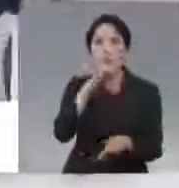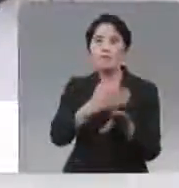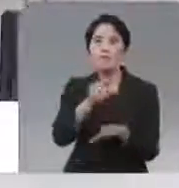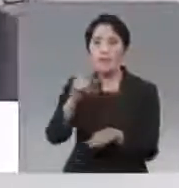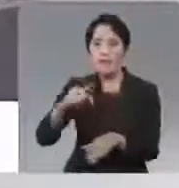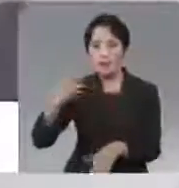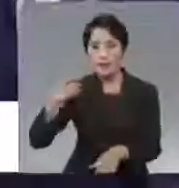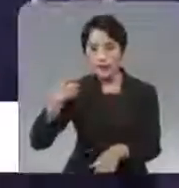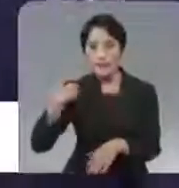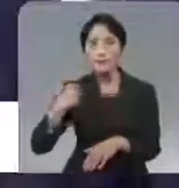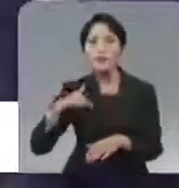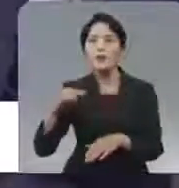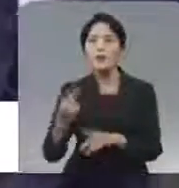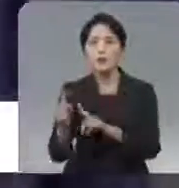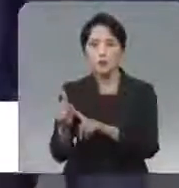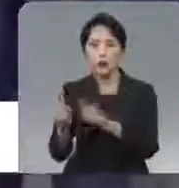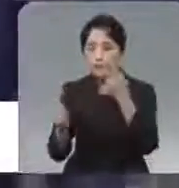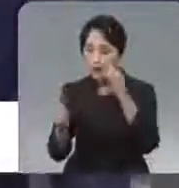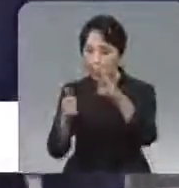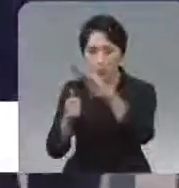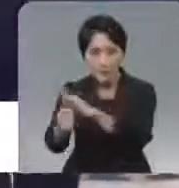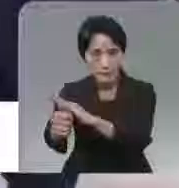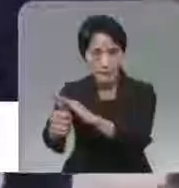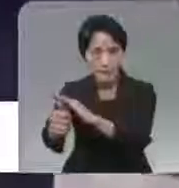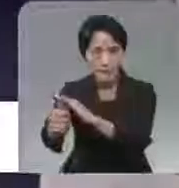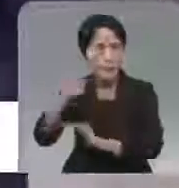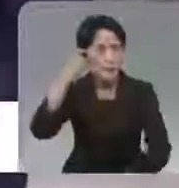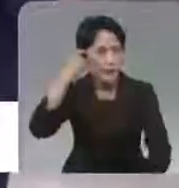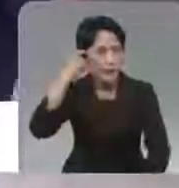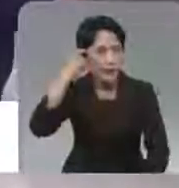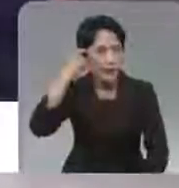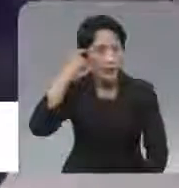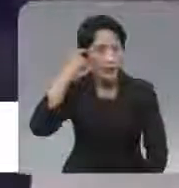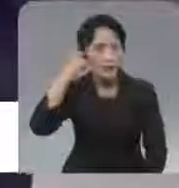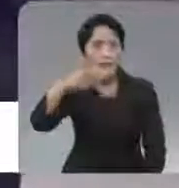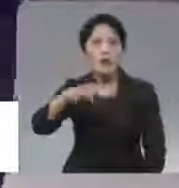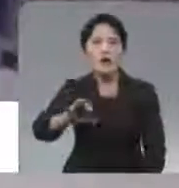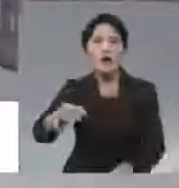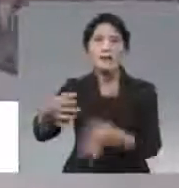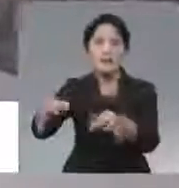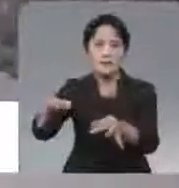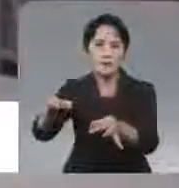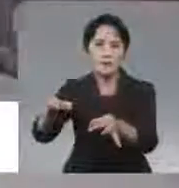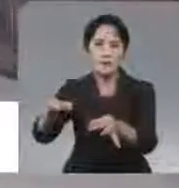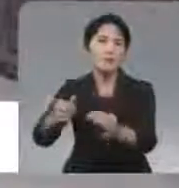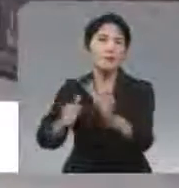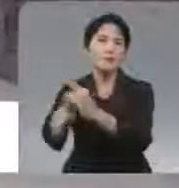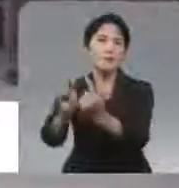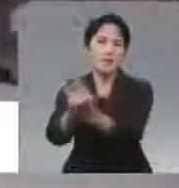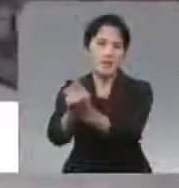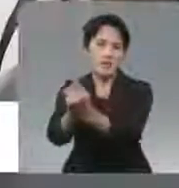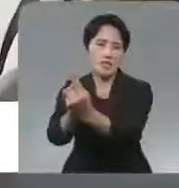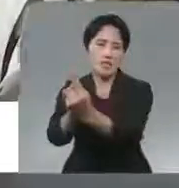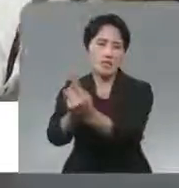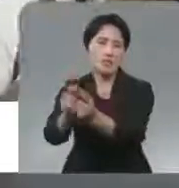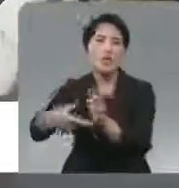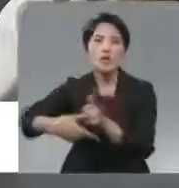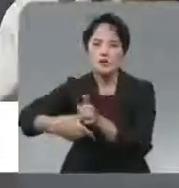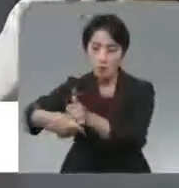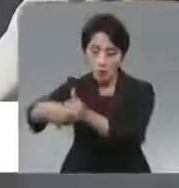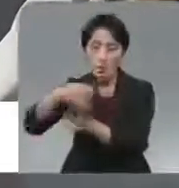稼働させた兆候も捉えられたと話しています放射科学研究所の稼働期間の5ヶ月は